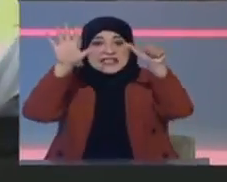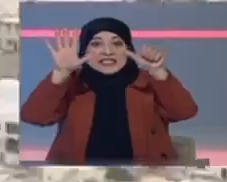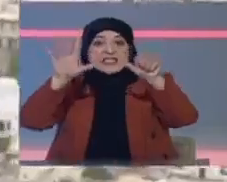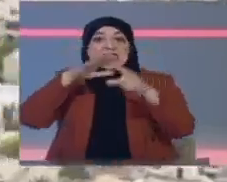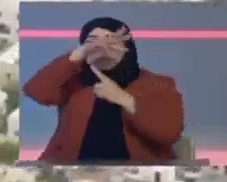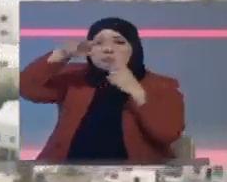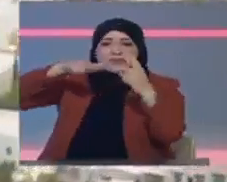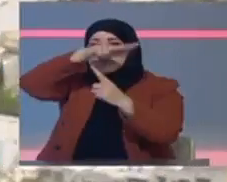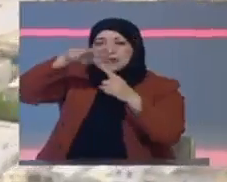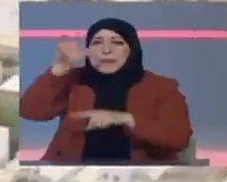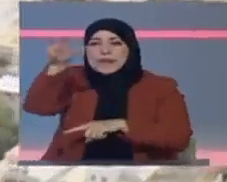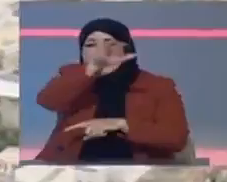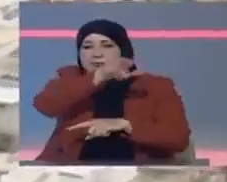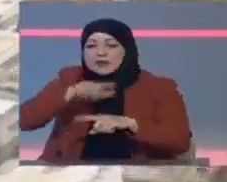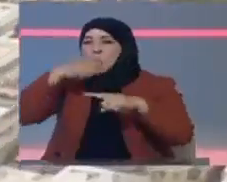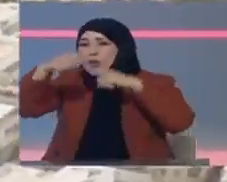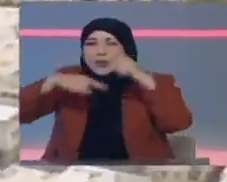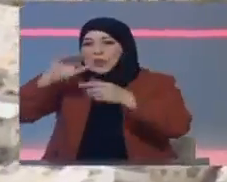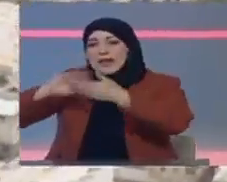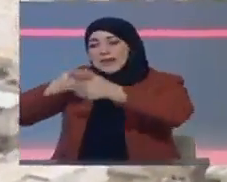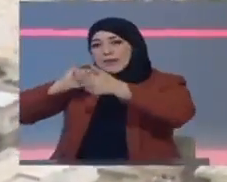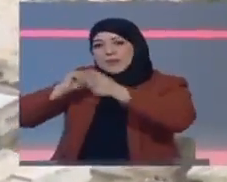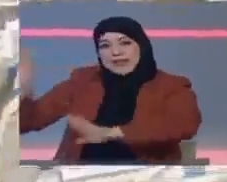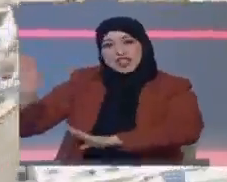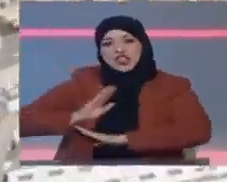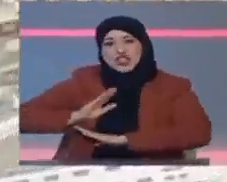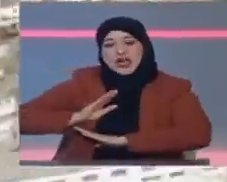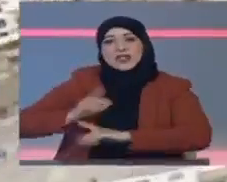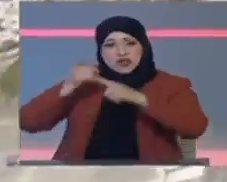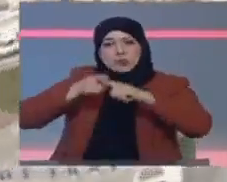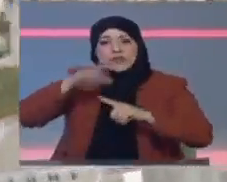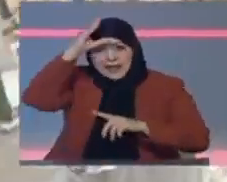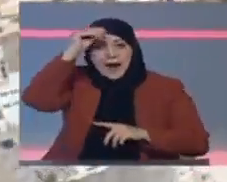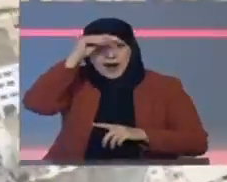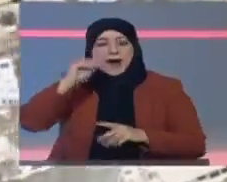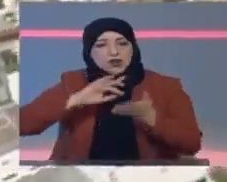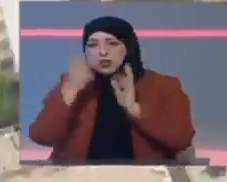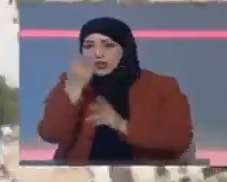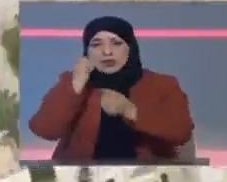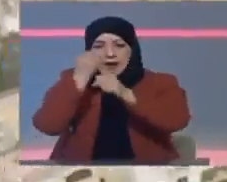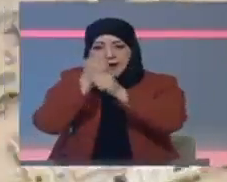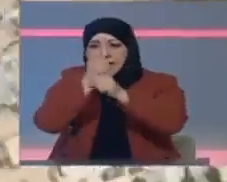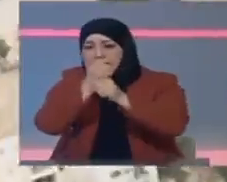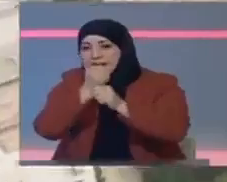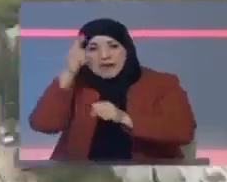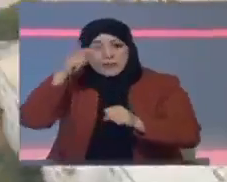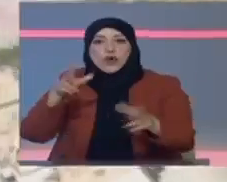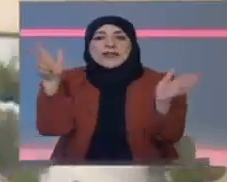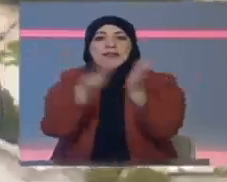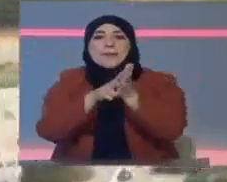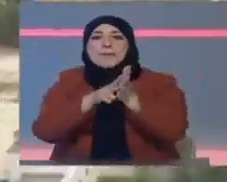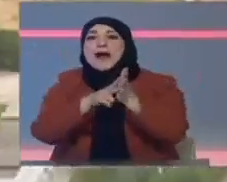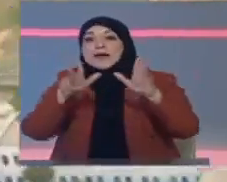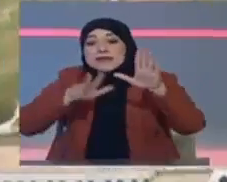يوميا يتم فيها التنسيق بين جيش الطيران والحرس الوطني لضمان تطبيق الحجر الصحي